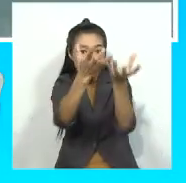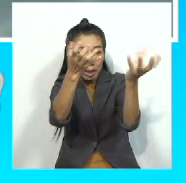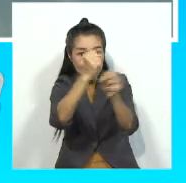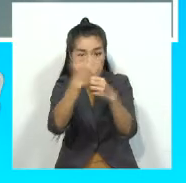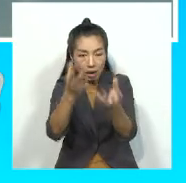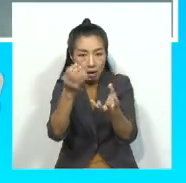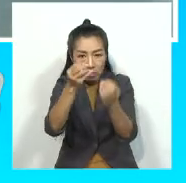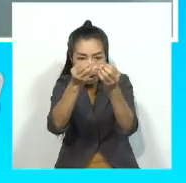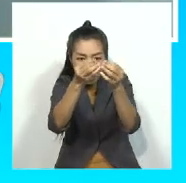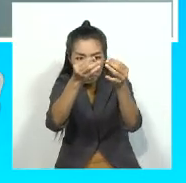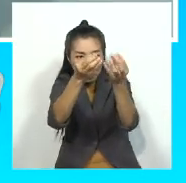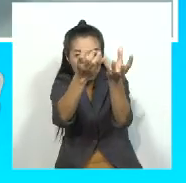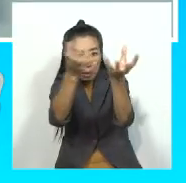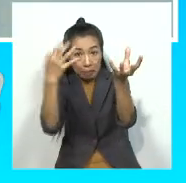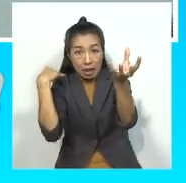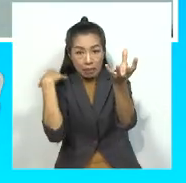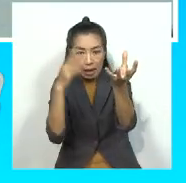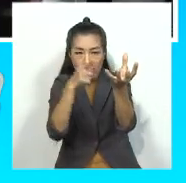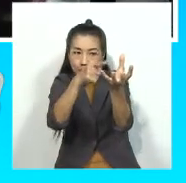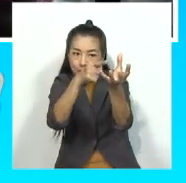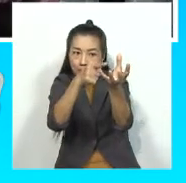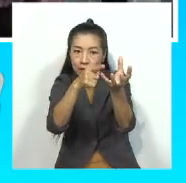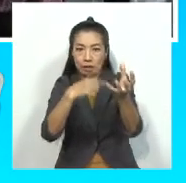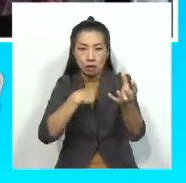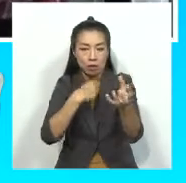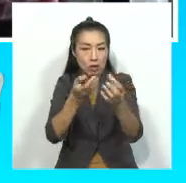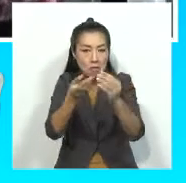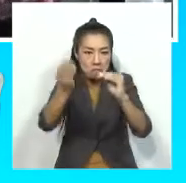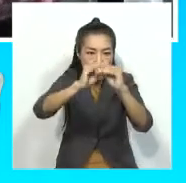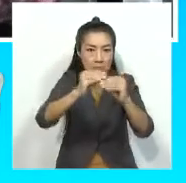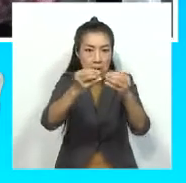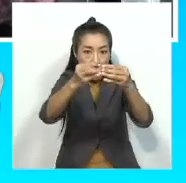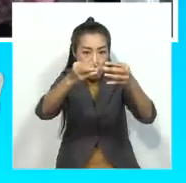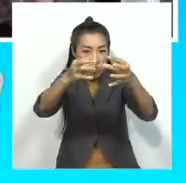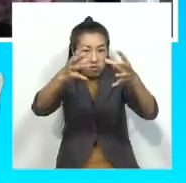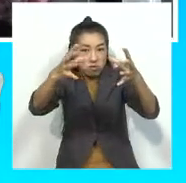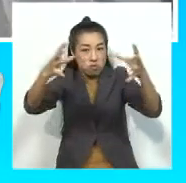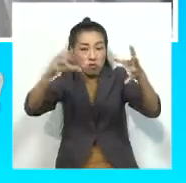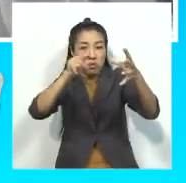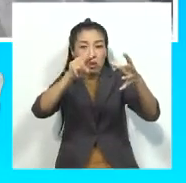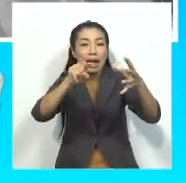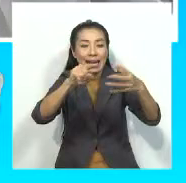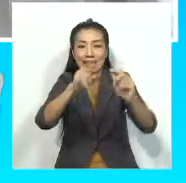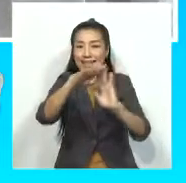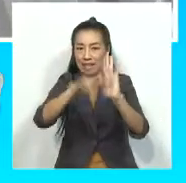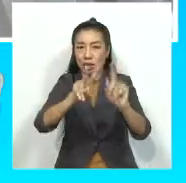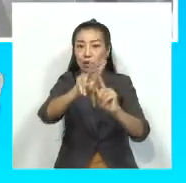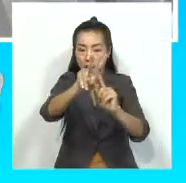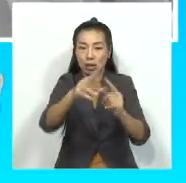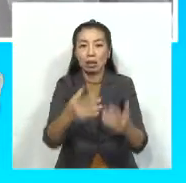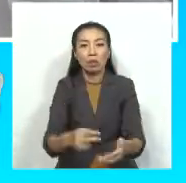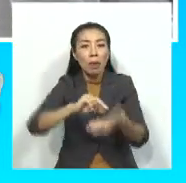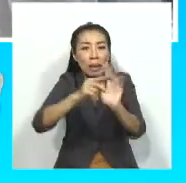ากที่มีเมฆแล้วอย่างที่ผมเรียนไปนะครับก็จะทำให้เมฆมันสมบูรณ์ให้เมฆมันฟูมากยิ่งขึ้นในลักษณะแบบนั้นนะครับเพ